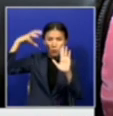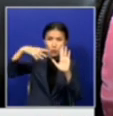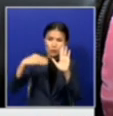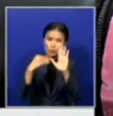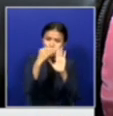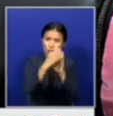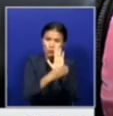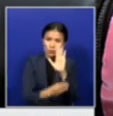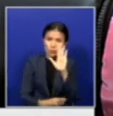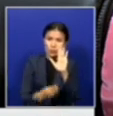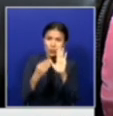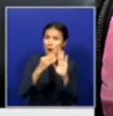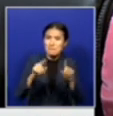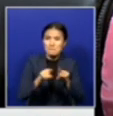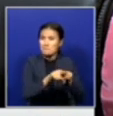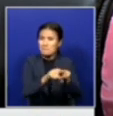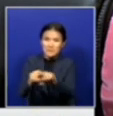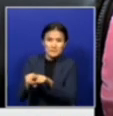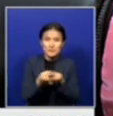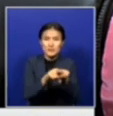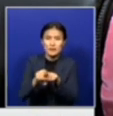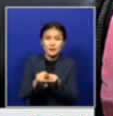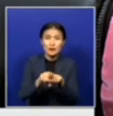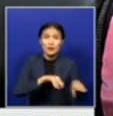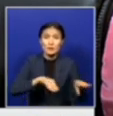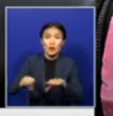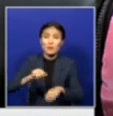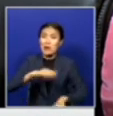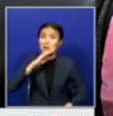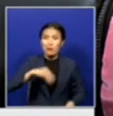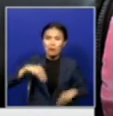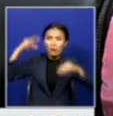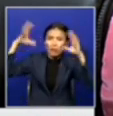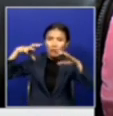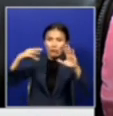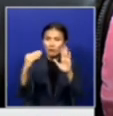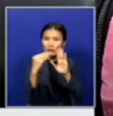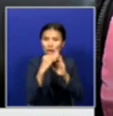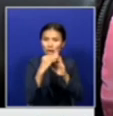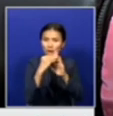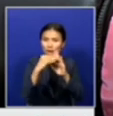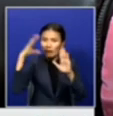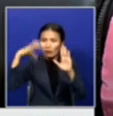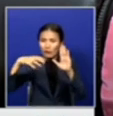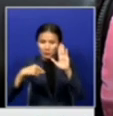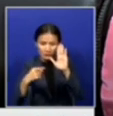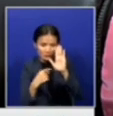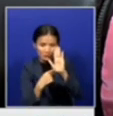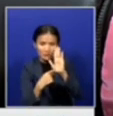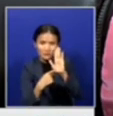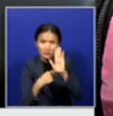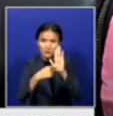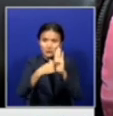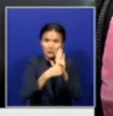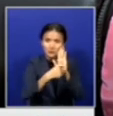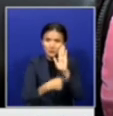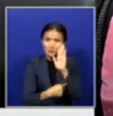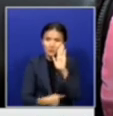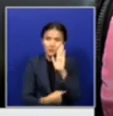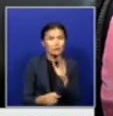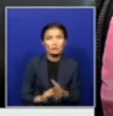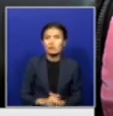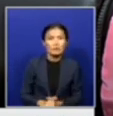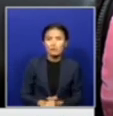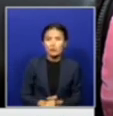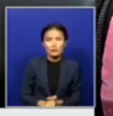ปอยเนี่ยนะครับเพราะเวลาที่มันตกกระปิบกระปอยเนี่ยท่านประธานเคยเห็นไหมครับนอกจากไม่ทำให้เกิดพลัง